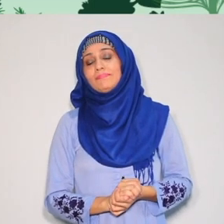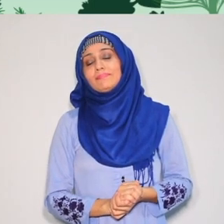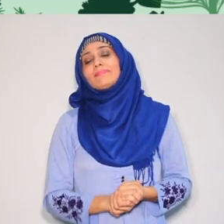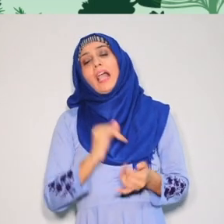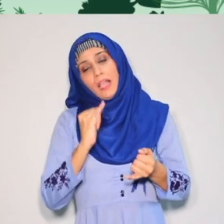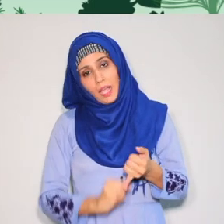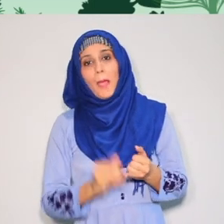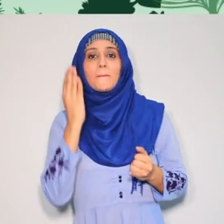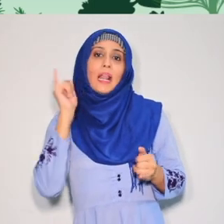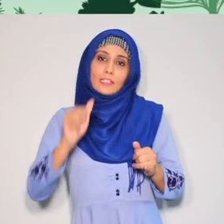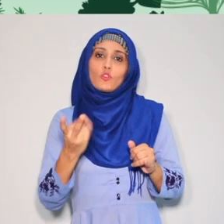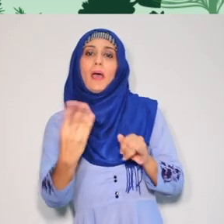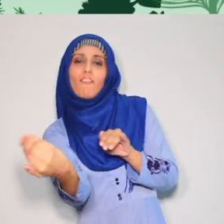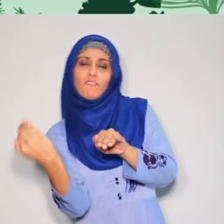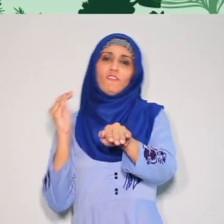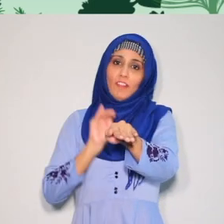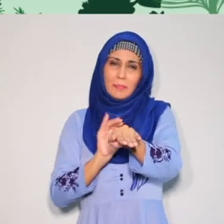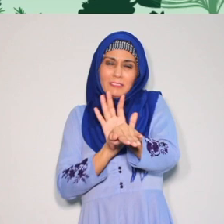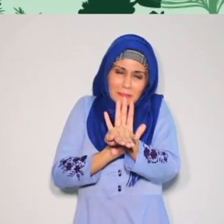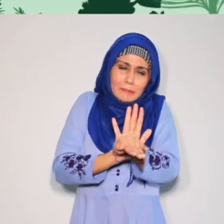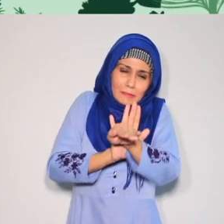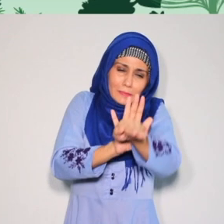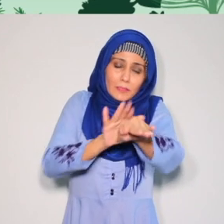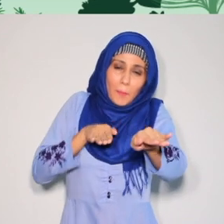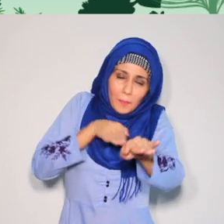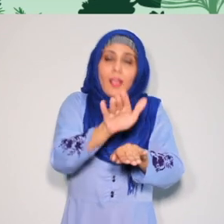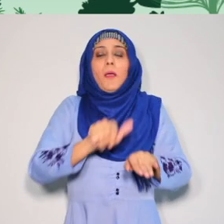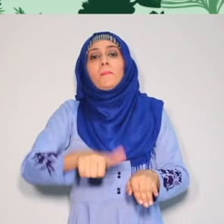आखिरकार बूम बूम पलटा और टुक टुक को दरख्त से निकाला।